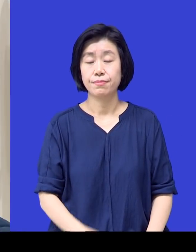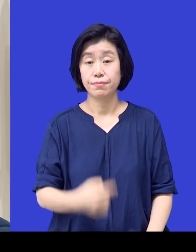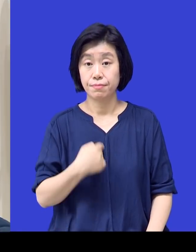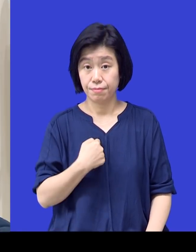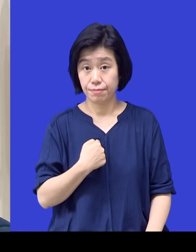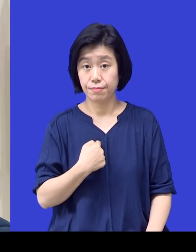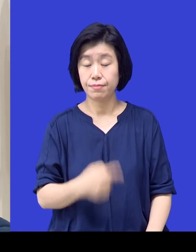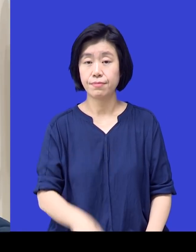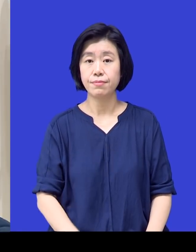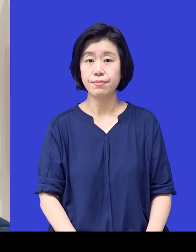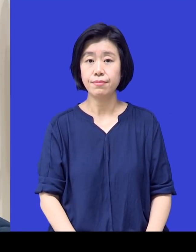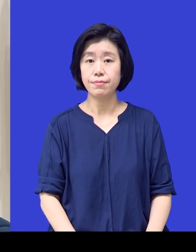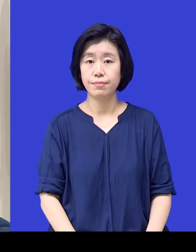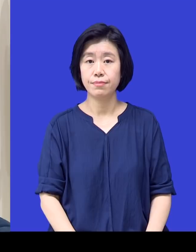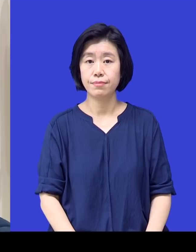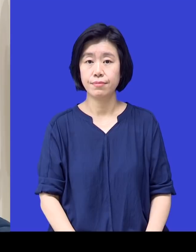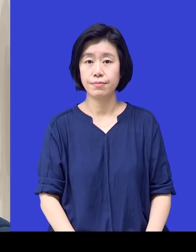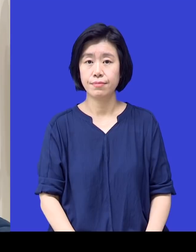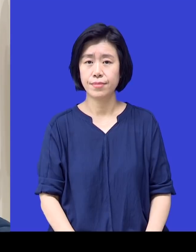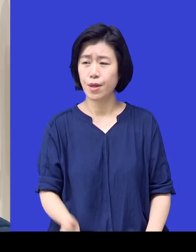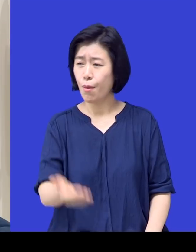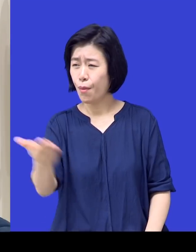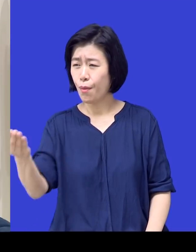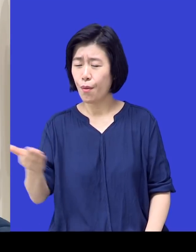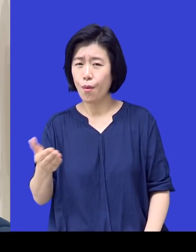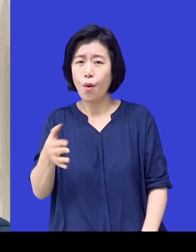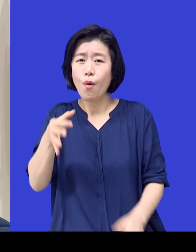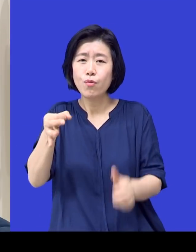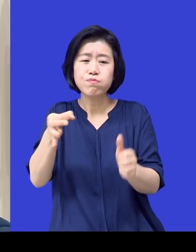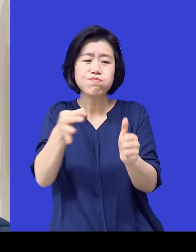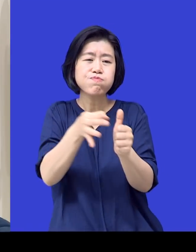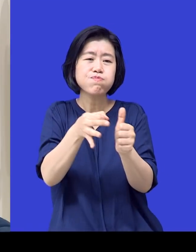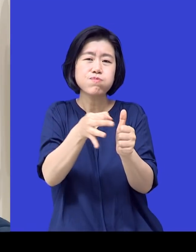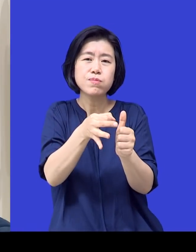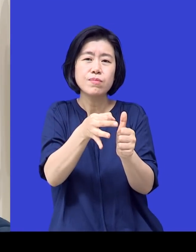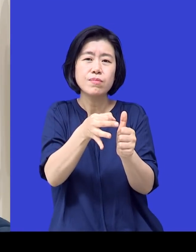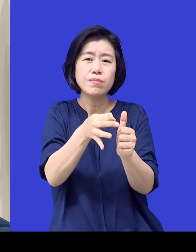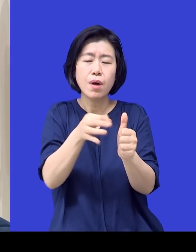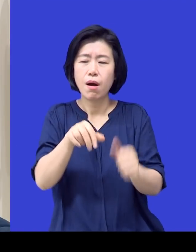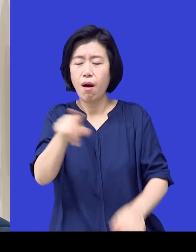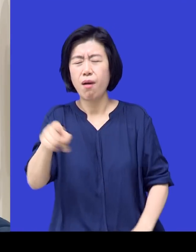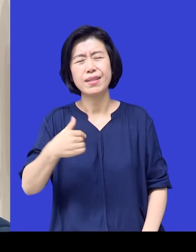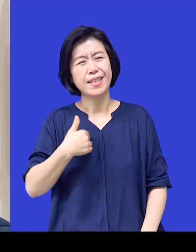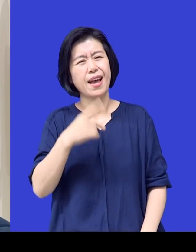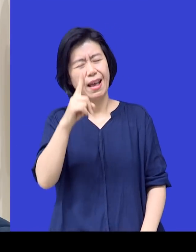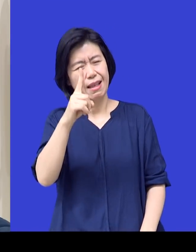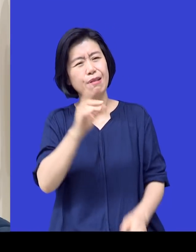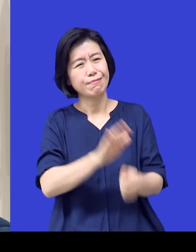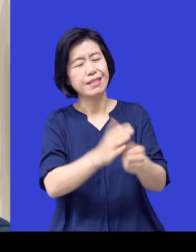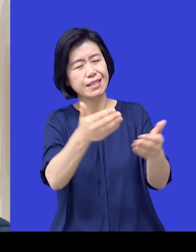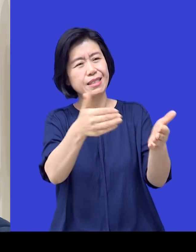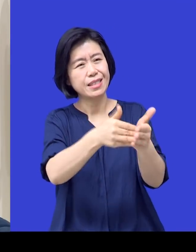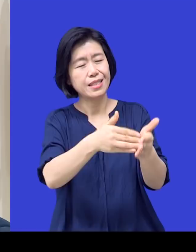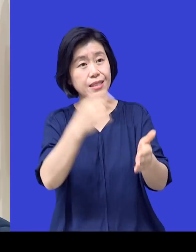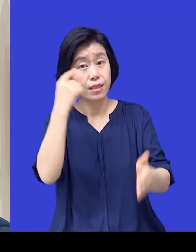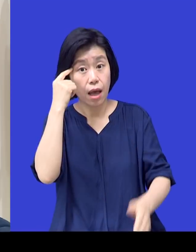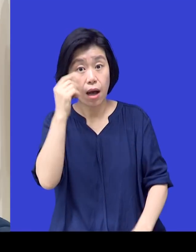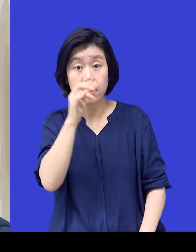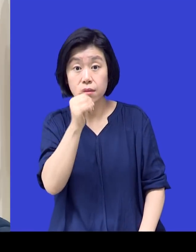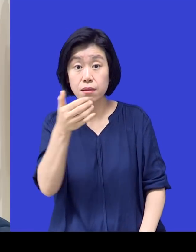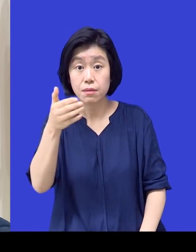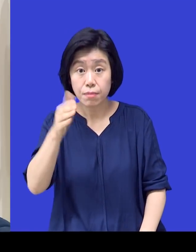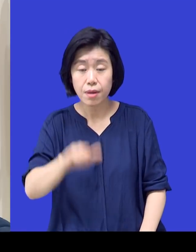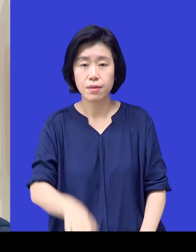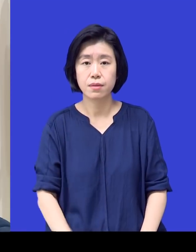저는 후원자님들이 본인들이 한 아이라고 생각하지만 그 한 아이가 하나님 앞에